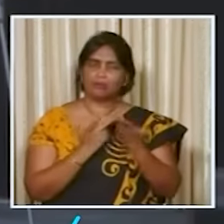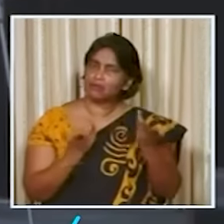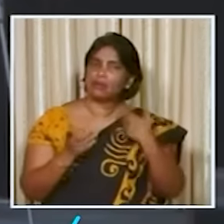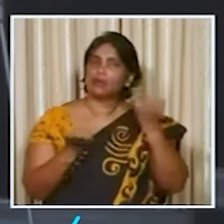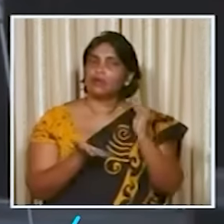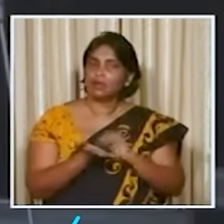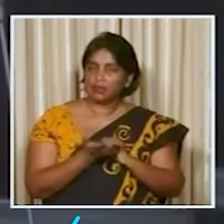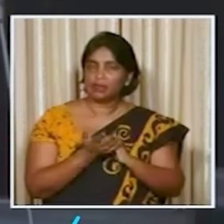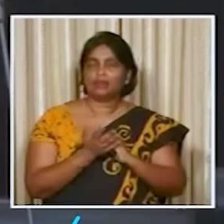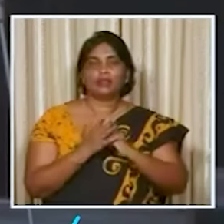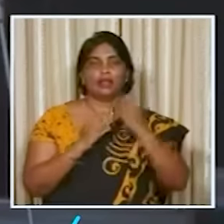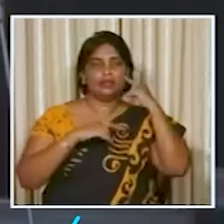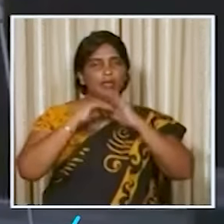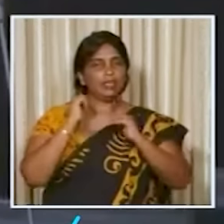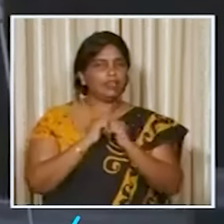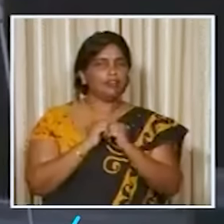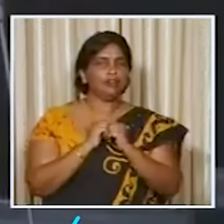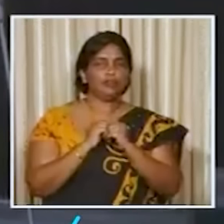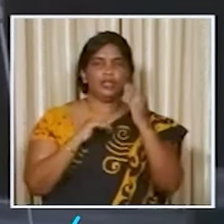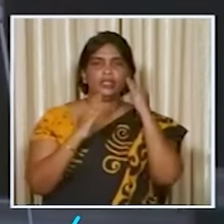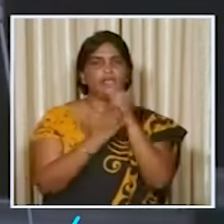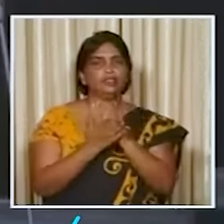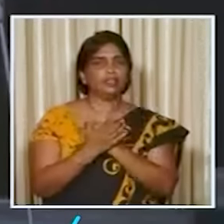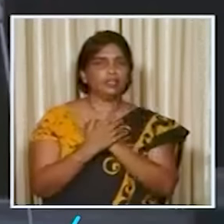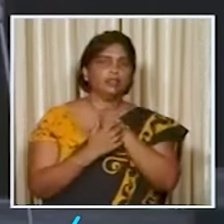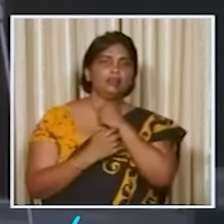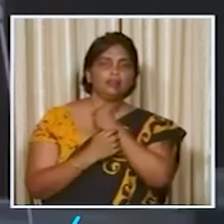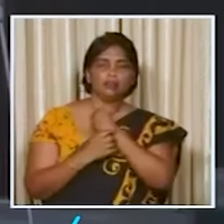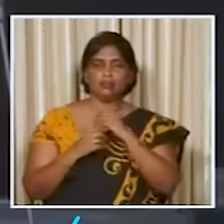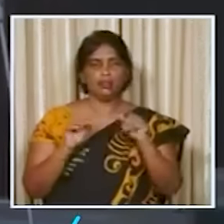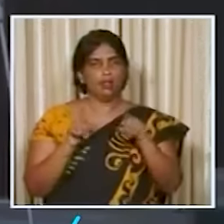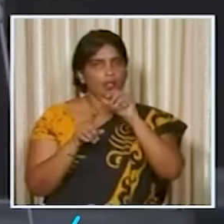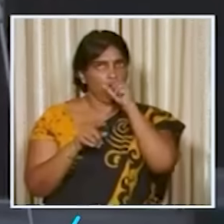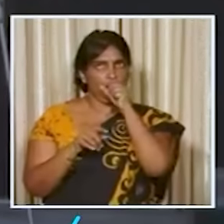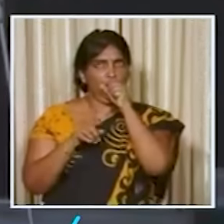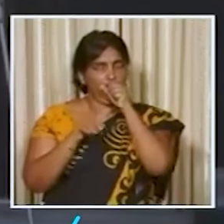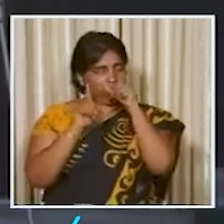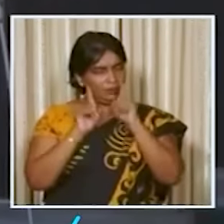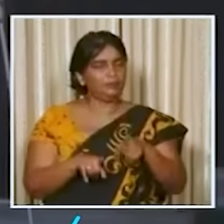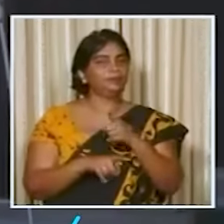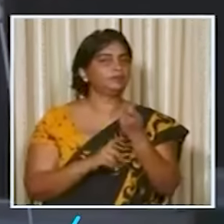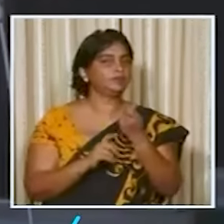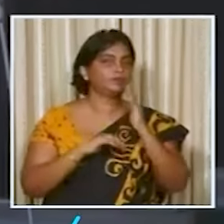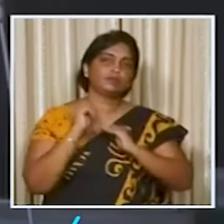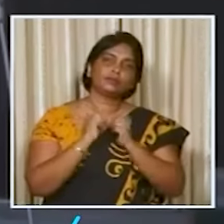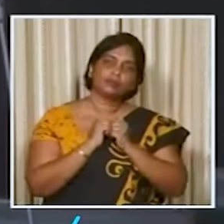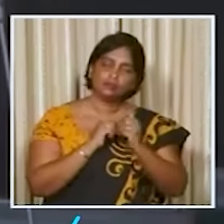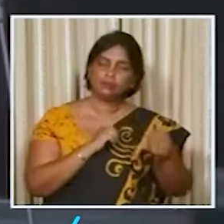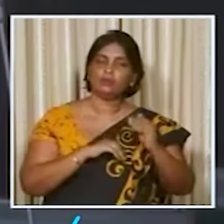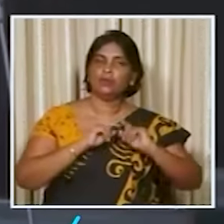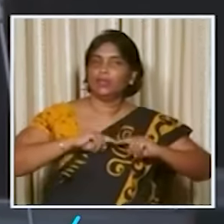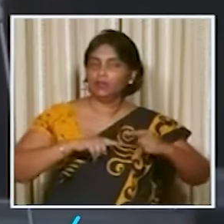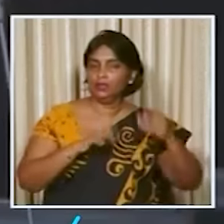නැවත සමාජීය අර්බුදයකට නෙවෙයිද මේ අත වනන්නේ? ඒ හින්දා මතක තියාගන්න මේ ආර්ථික වැඩපිළිවෙල ක්‍රියාත්මක